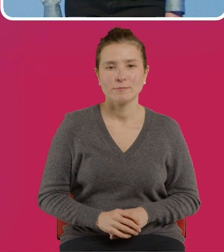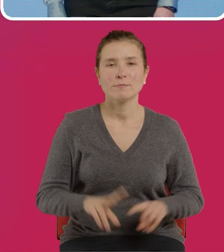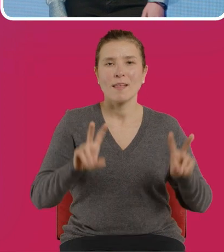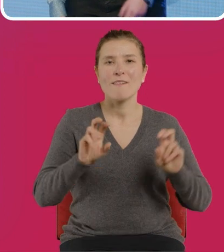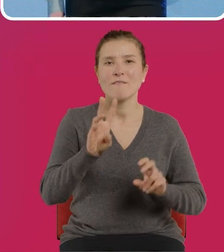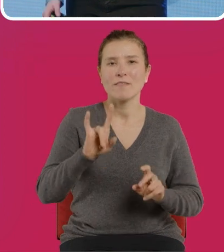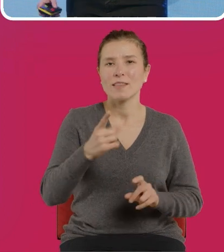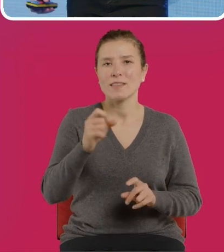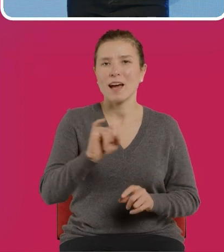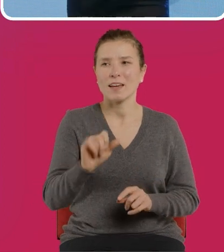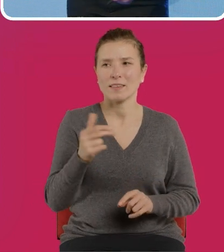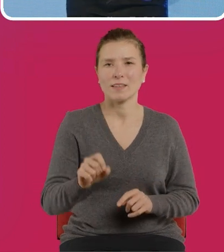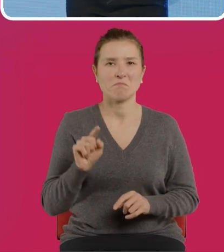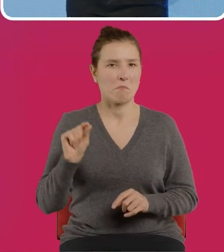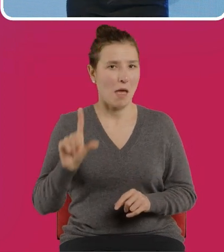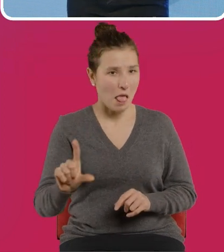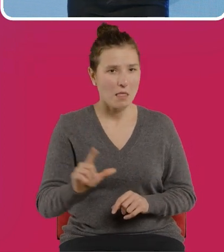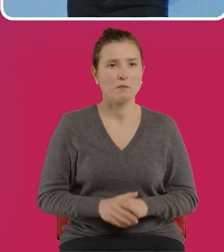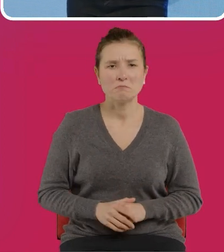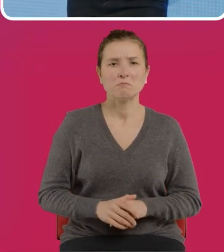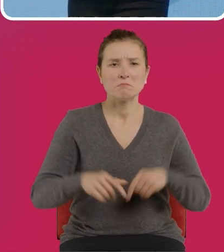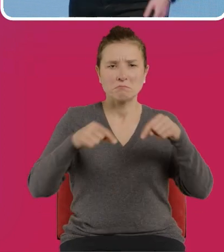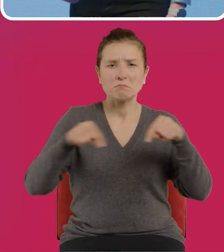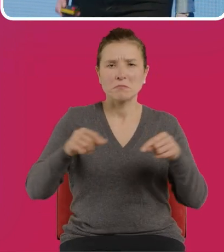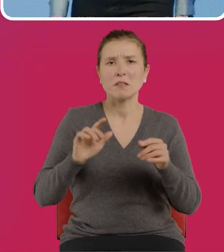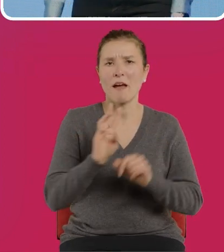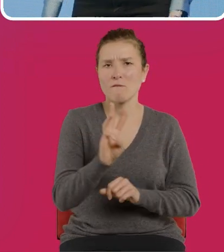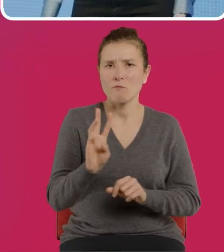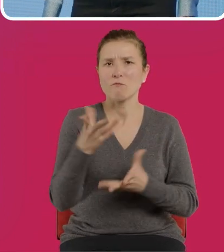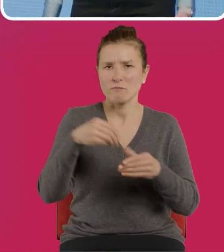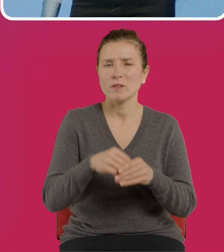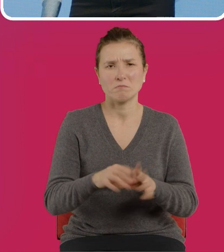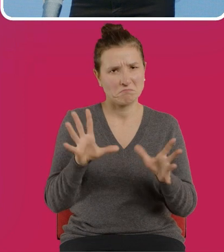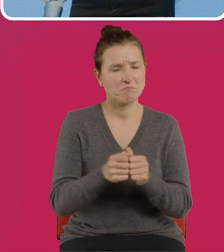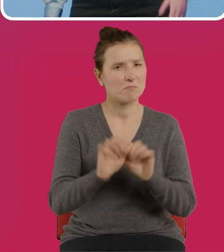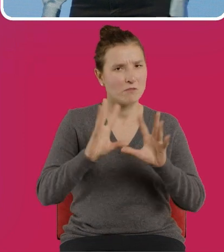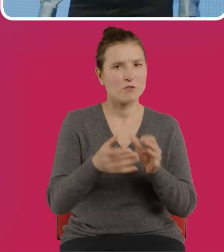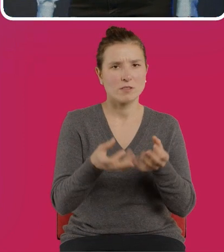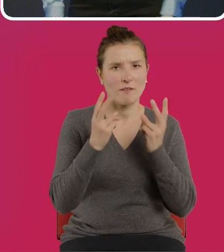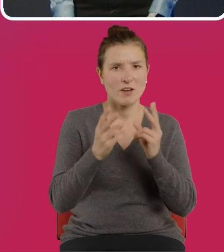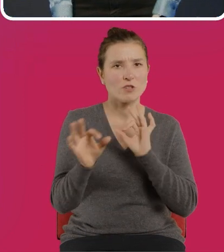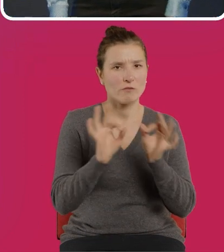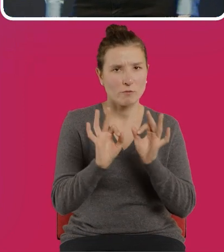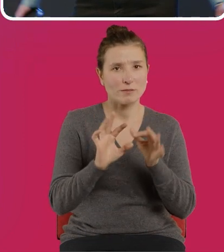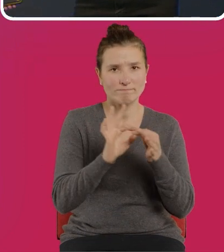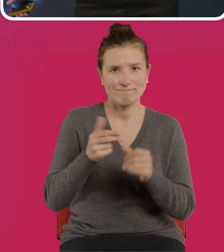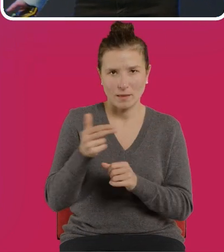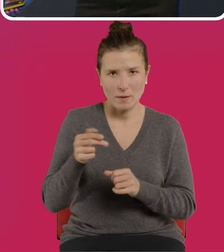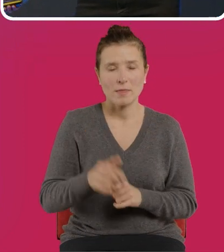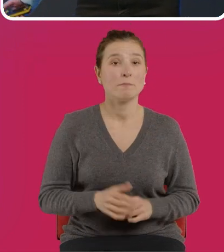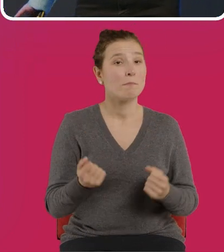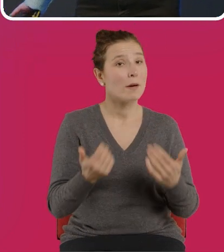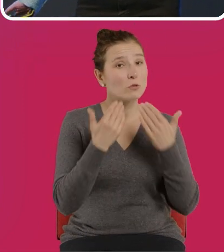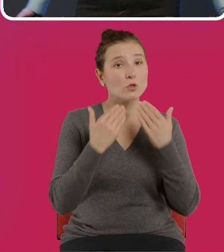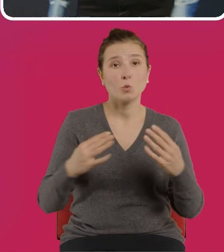Wydajniej.pl, tam na stronie znajdą Państwo wszystkie ważne informacje na ten temat. Ja dziękuję